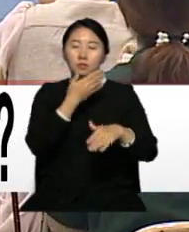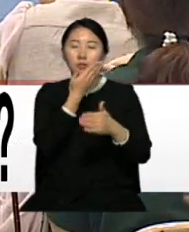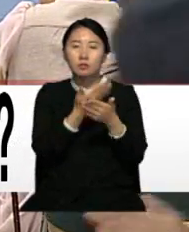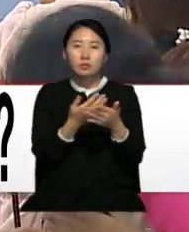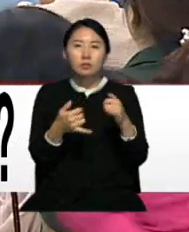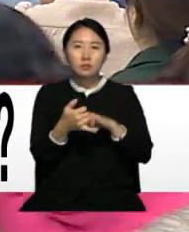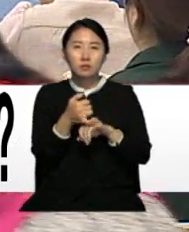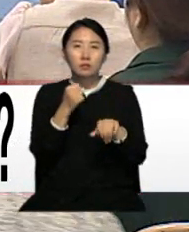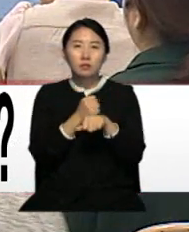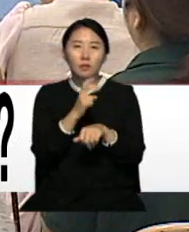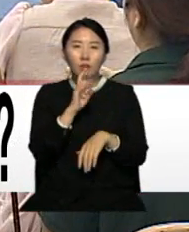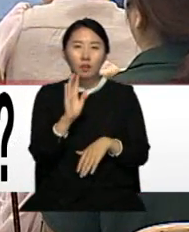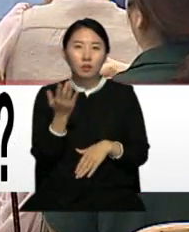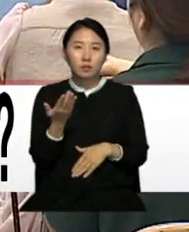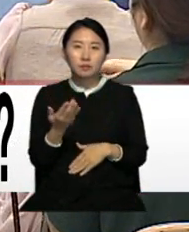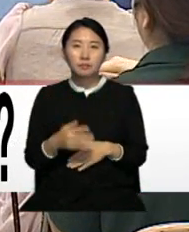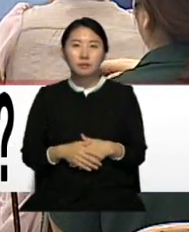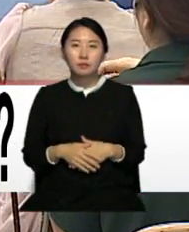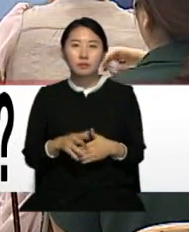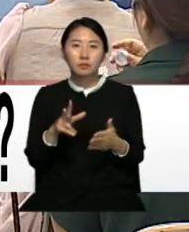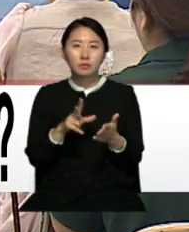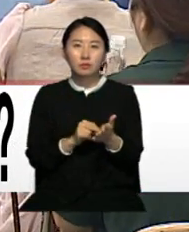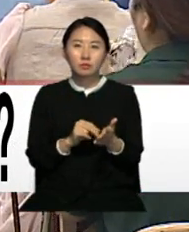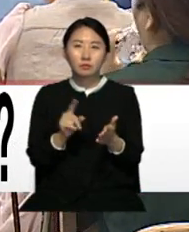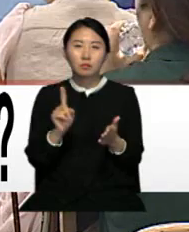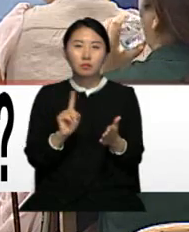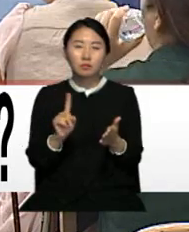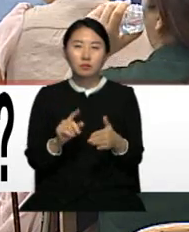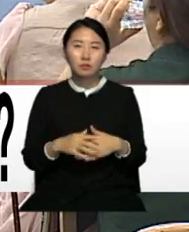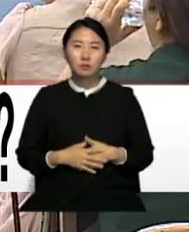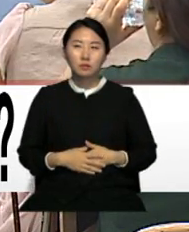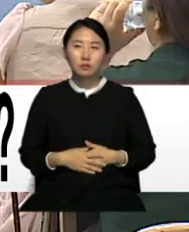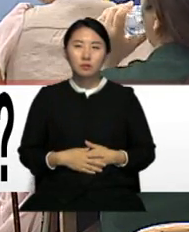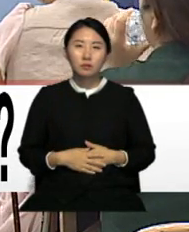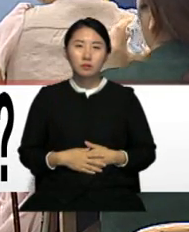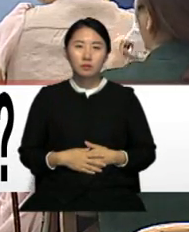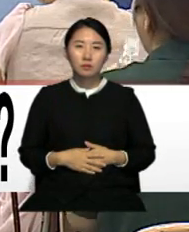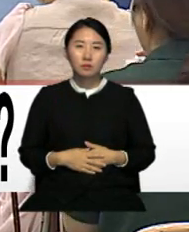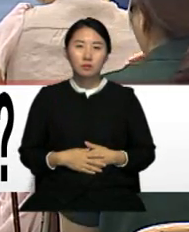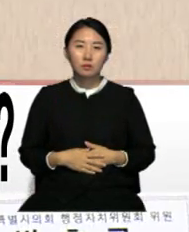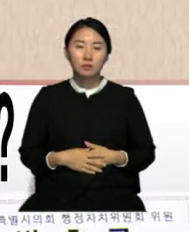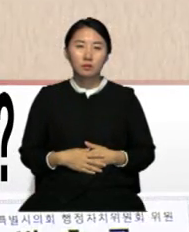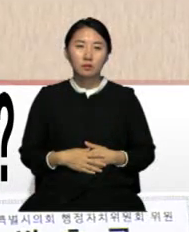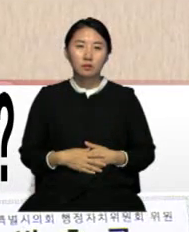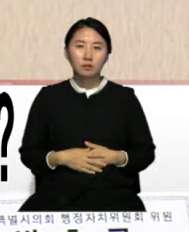꼭 해나가야 할 일인데요. 근데 문제는 과연 그